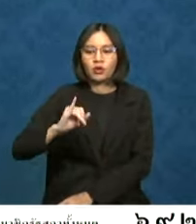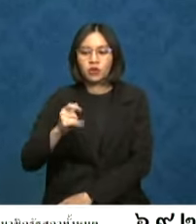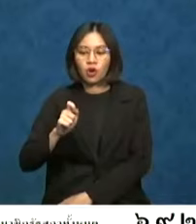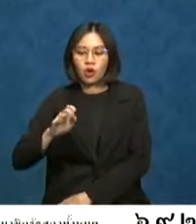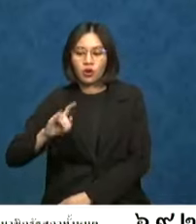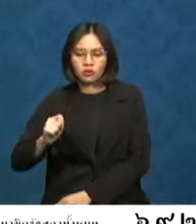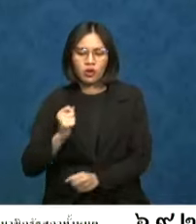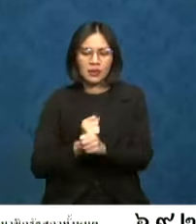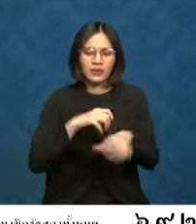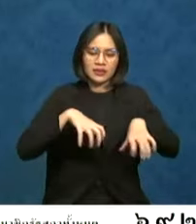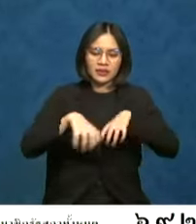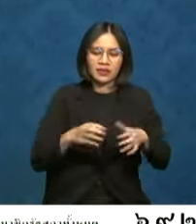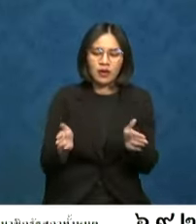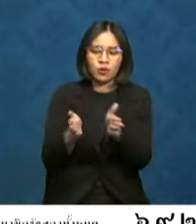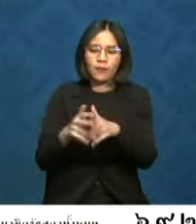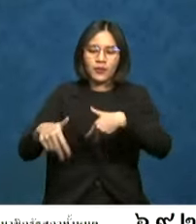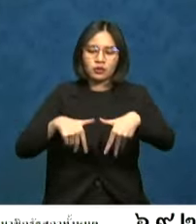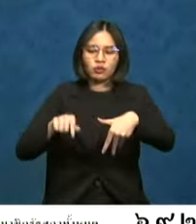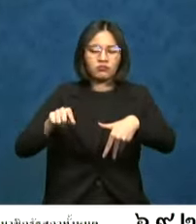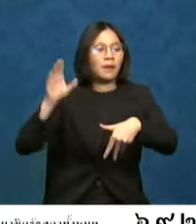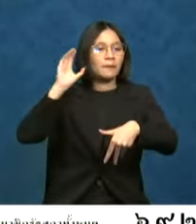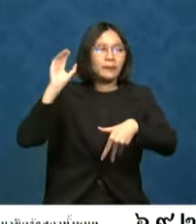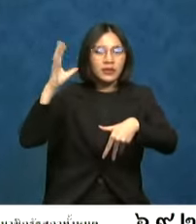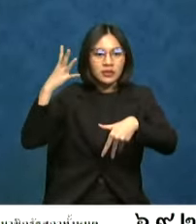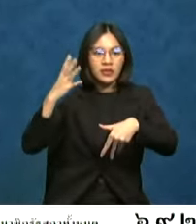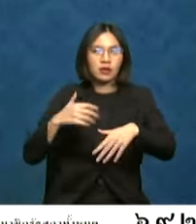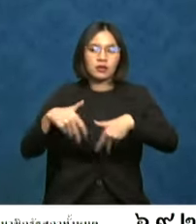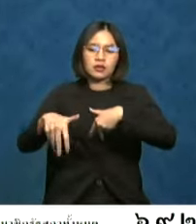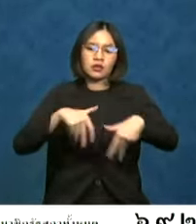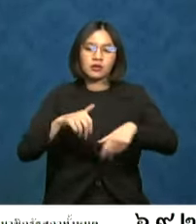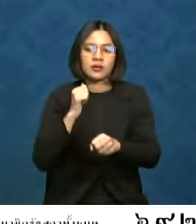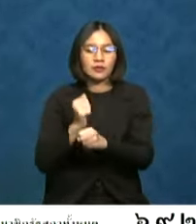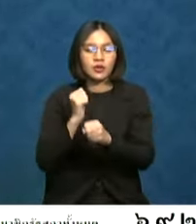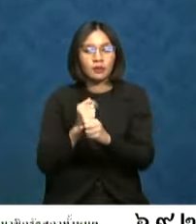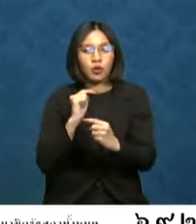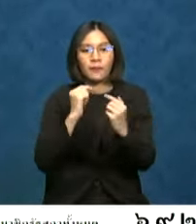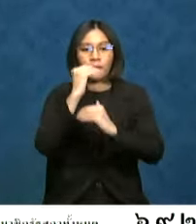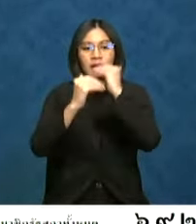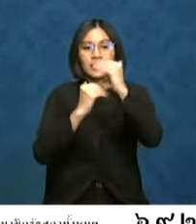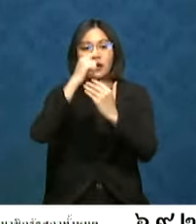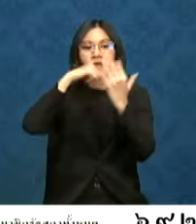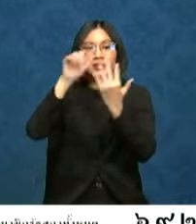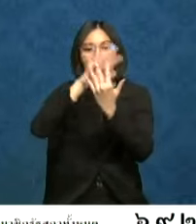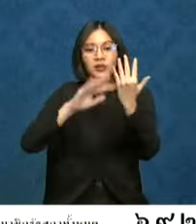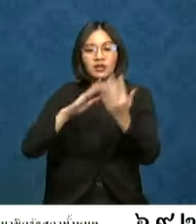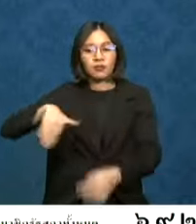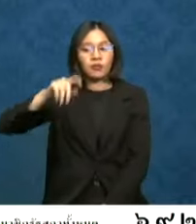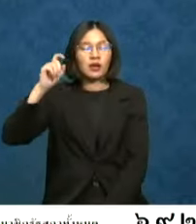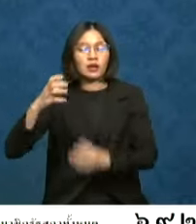อวท้องถิ่นจะสามารทำงานกประชาชนได้ท่านไม่เชื่อว่ท้องถินจะนำความเจริญมาให้กัประเทศนี้ได้จรง